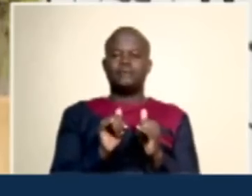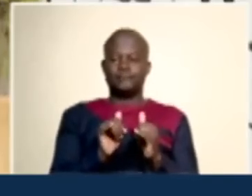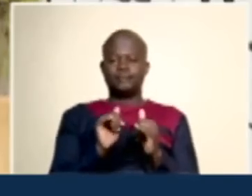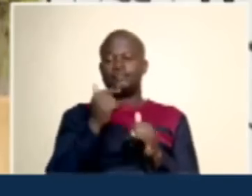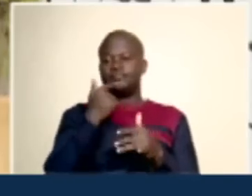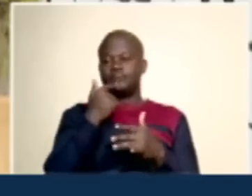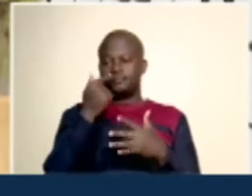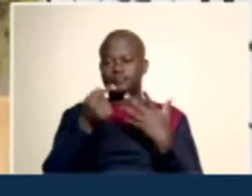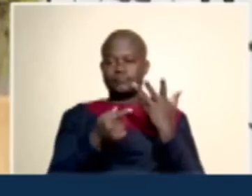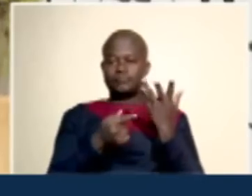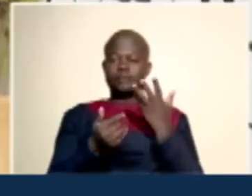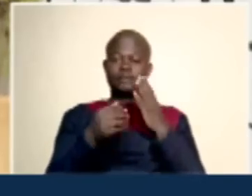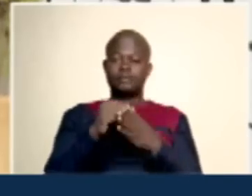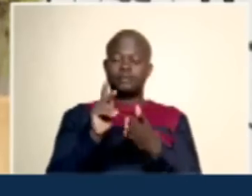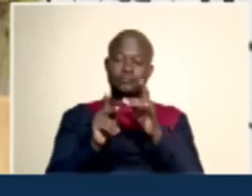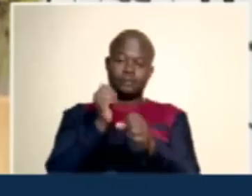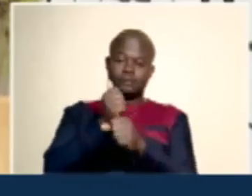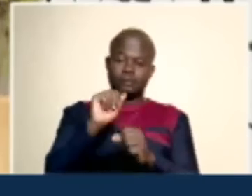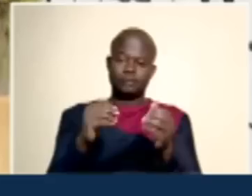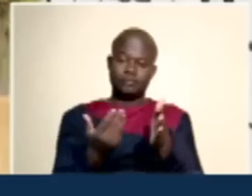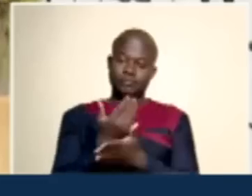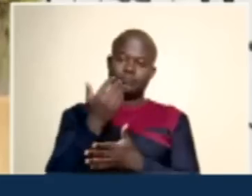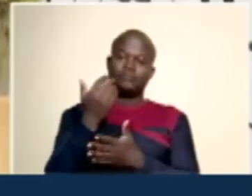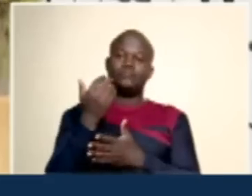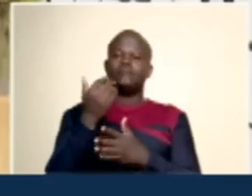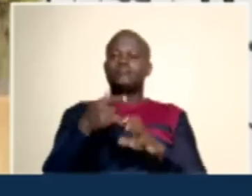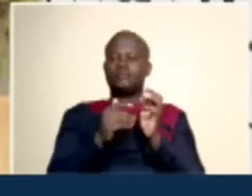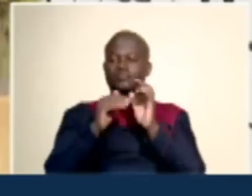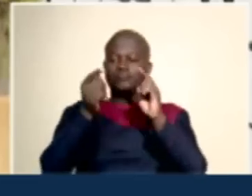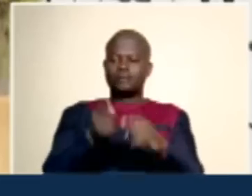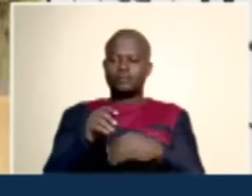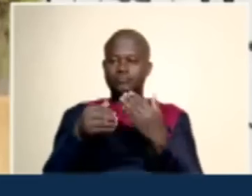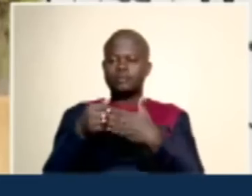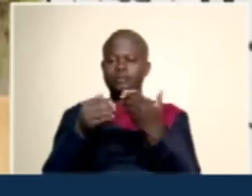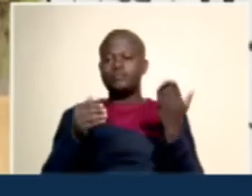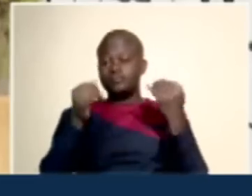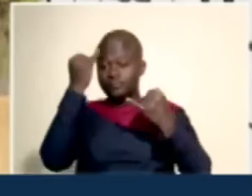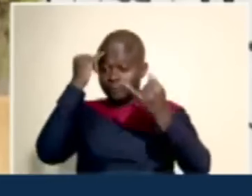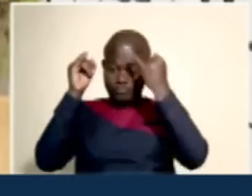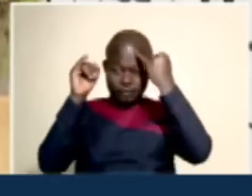hari either aba entrepreneurs bagenda bavuka kandi bakazana innovative